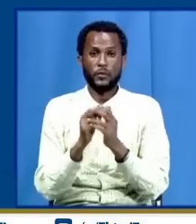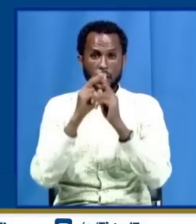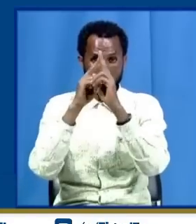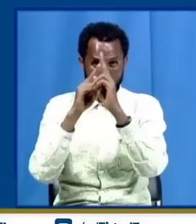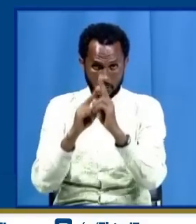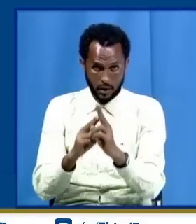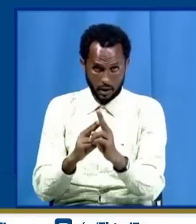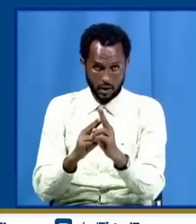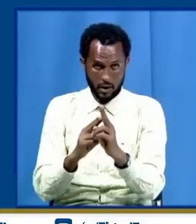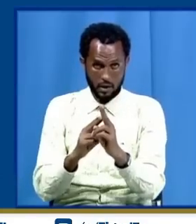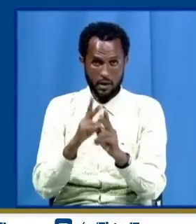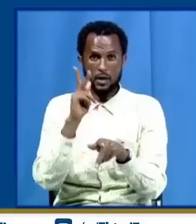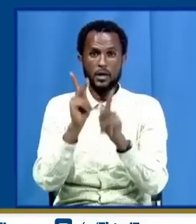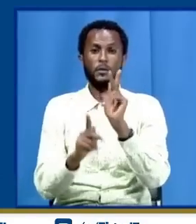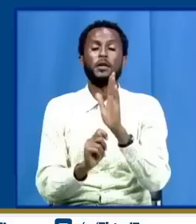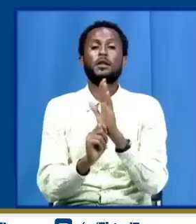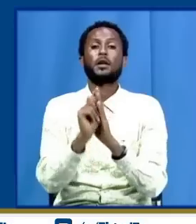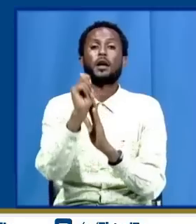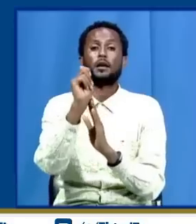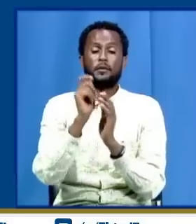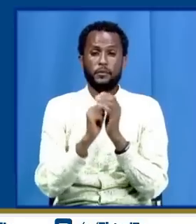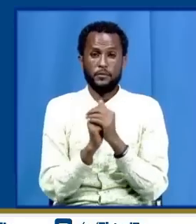ዝኸበርካ ህዝቢ ትግራይ